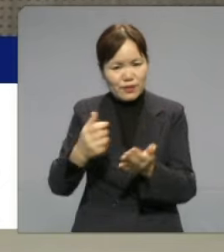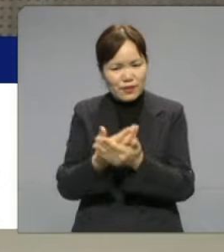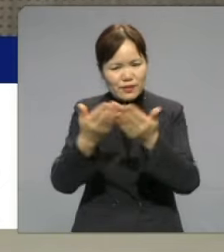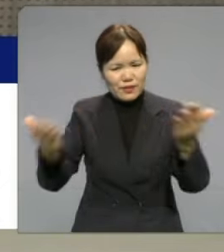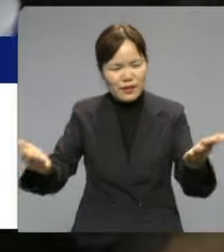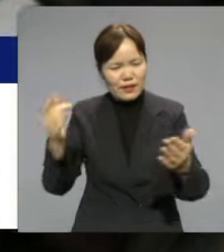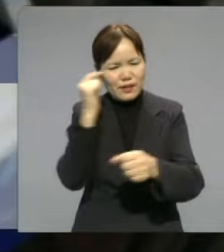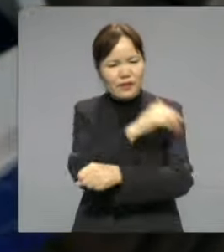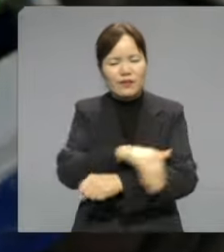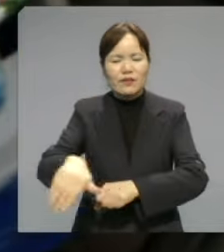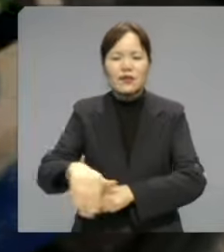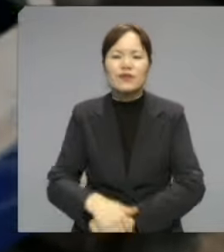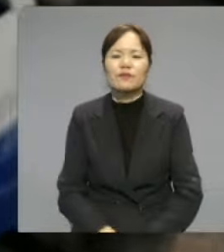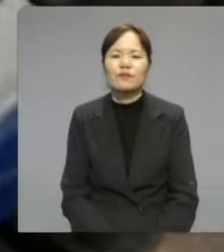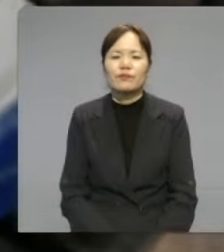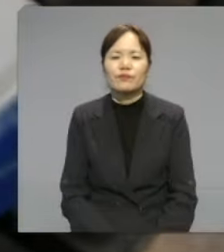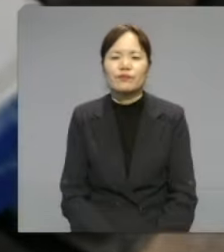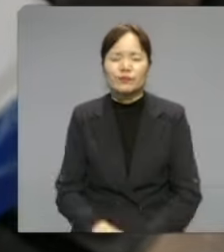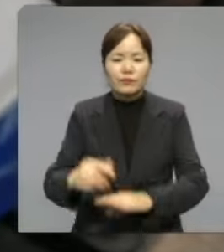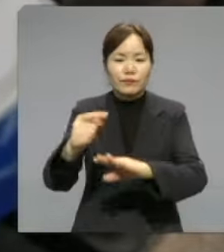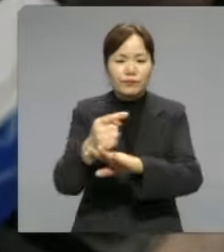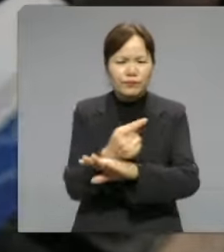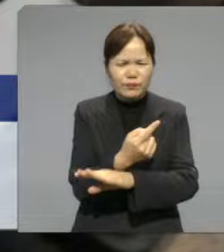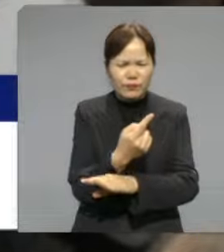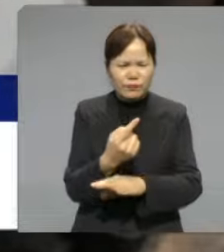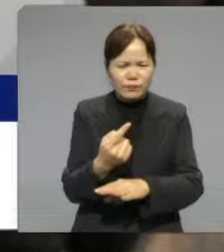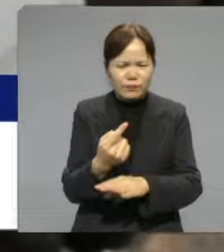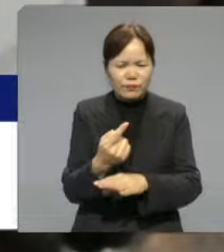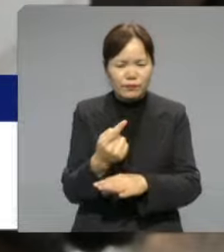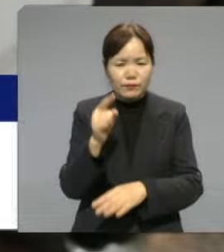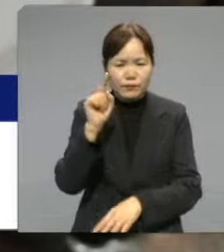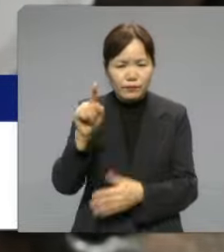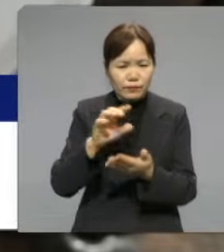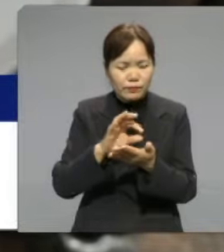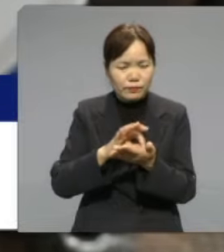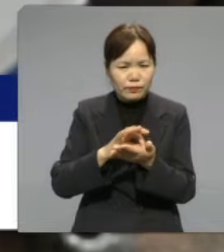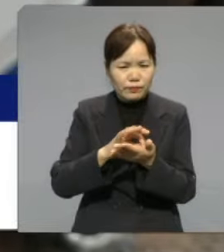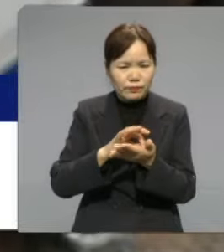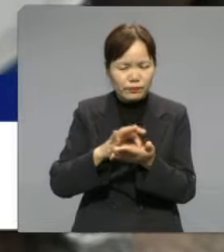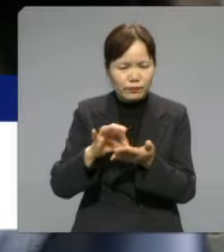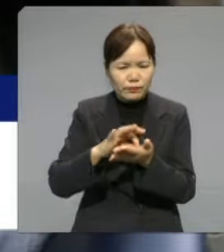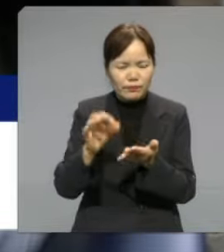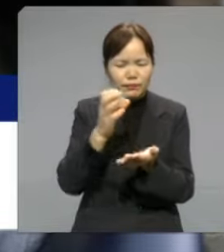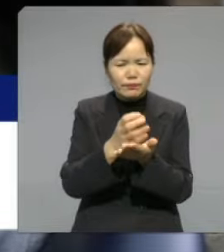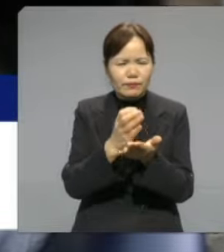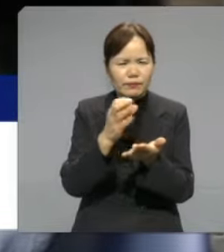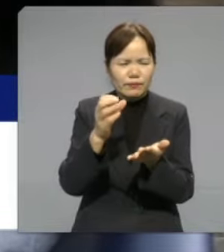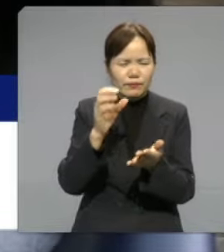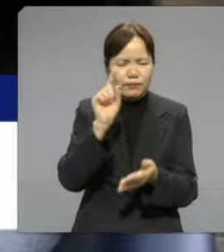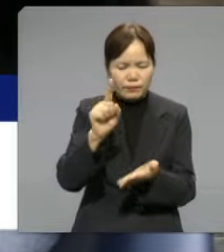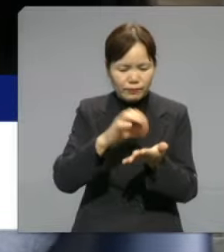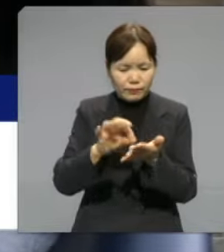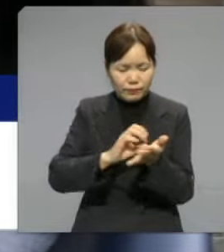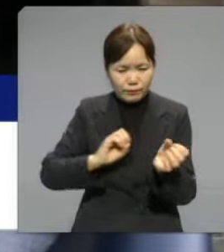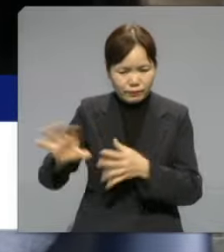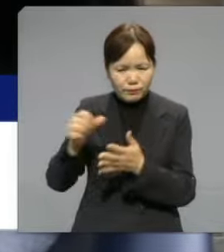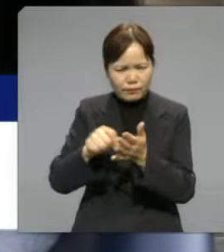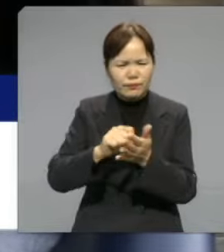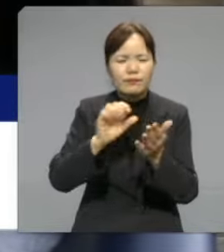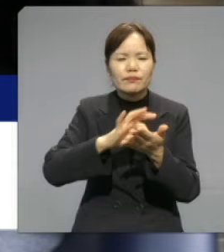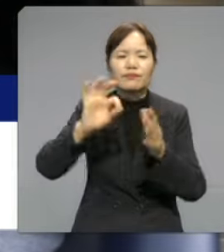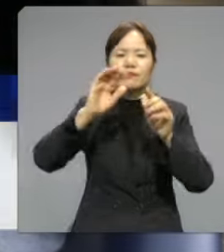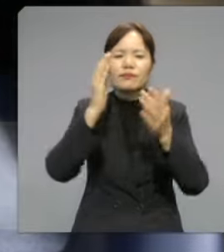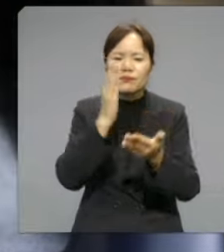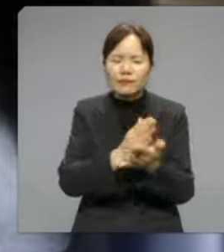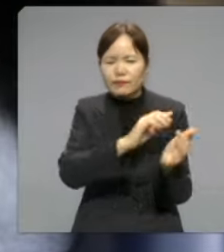만들고 싶습니다. 이 밖에도 일회용품 쓰지 않고 음식 포장해오기, 텀블러 사용하기, 헌옷으로 현수막